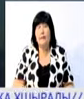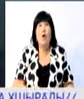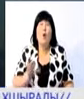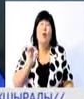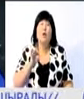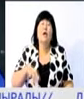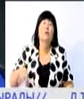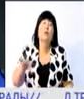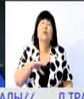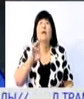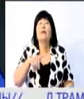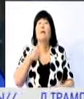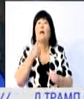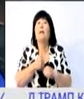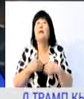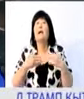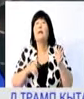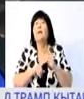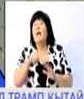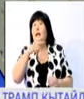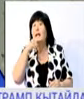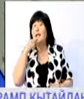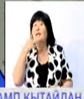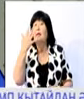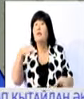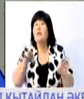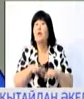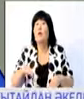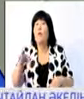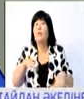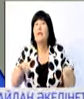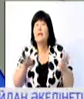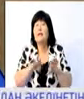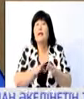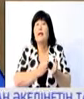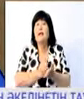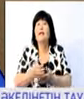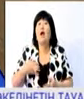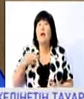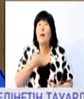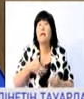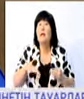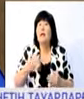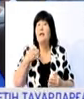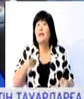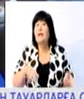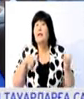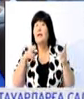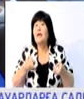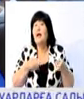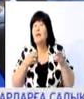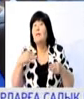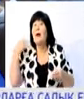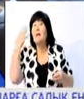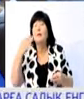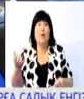Орал өңірі еліміздің бас қақпаларының бірі, Ресейдің 5-1 облысымен шектесетін стратегиялық маңызды аймақ. Сыр еліне келгендегі сапар